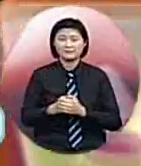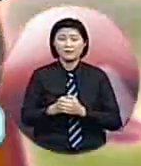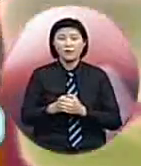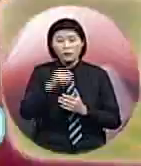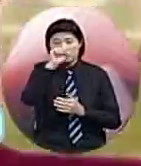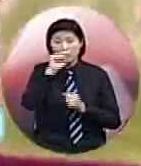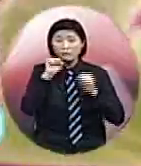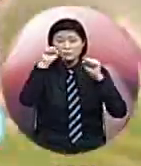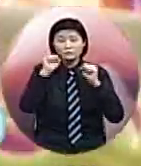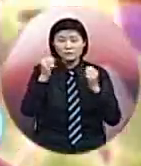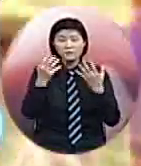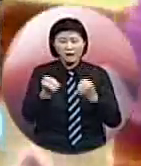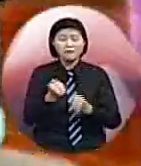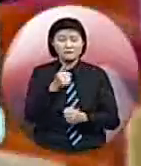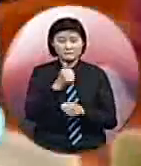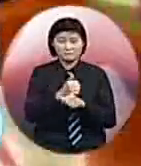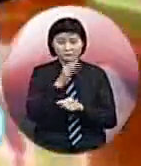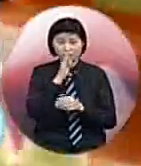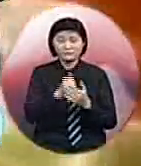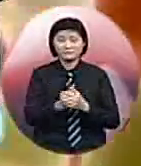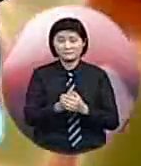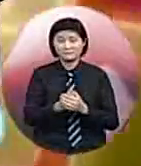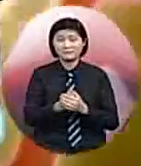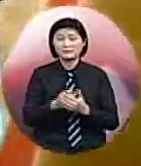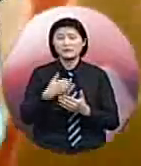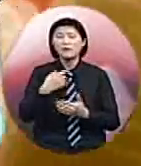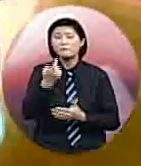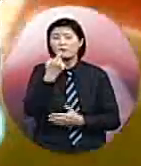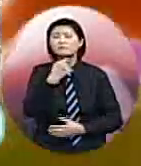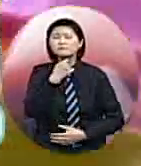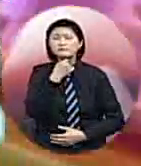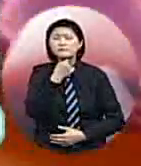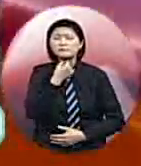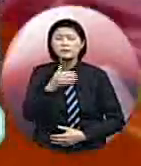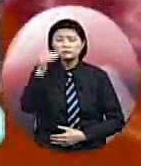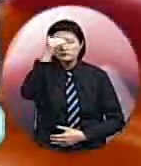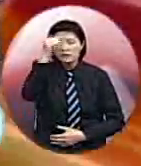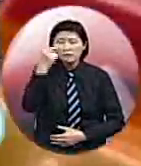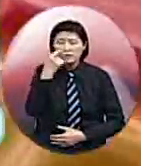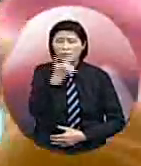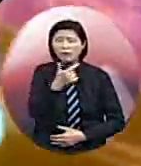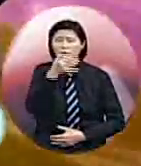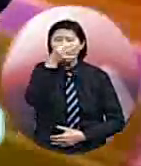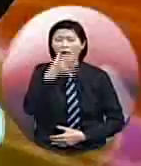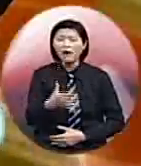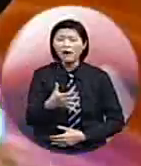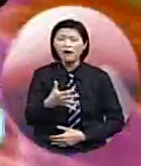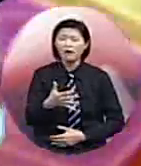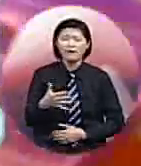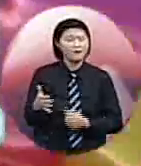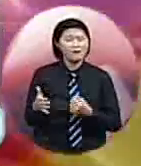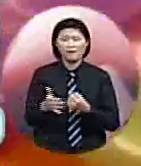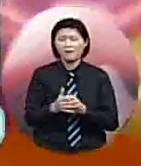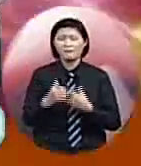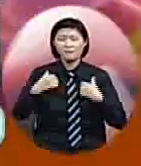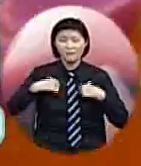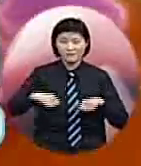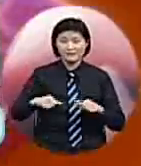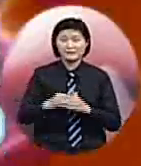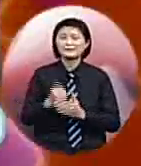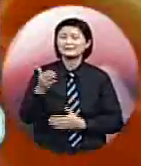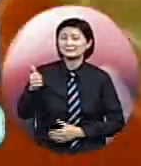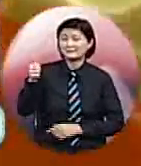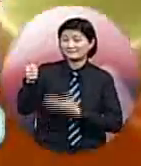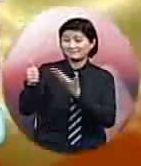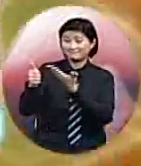좋은 운동은 다 하시네요. 저는 테니스를 좀 배우려고 했는데 네. 좀 가서 구경을 했는데 너무 힘들겠더라고요. 아, 우리 저 이부영